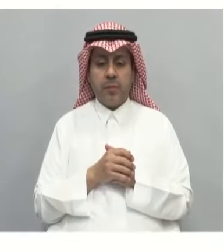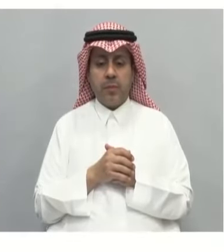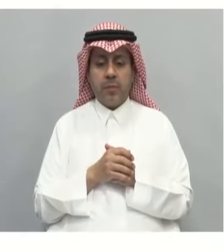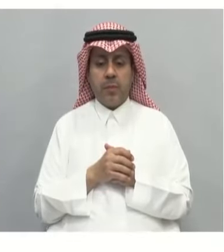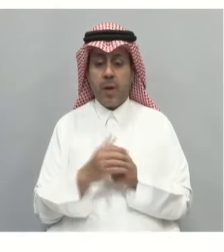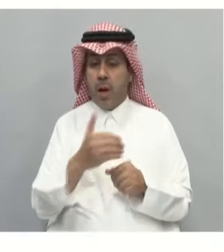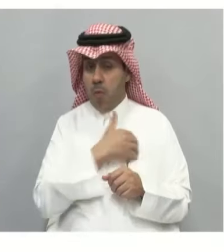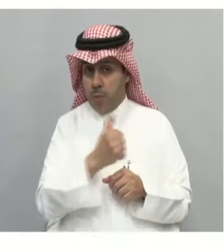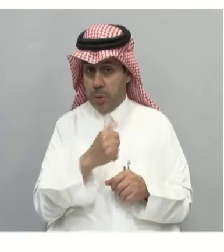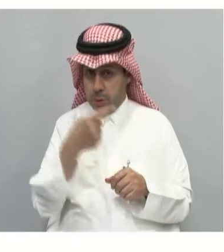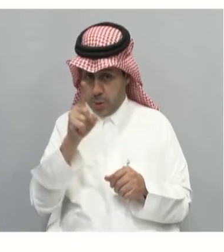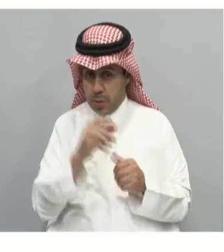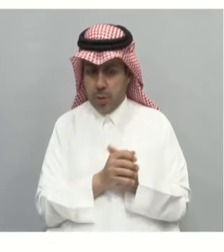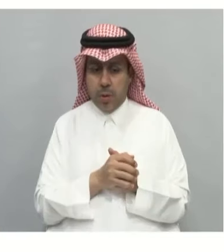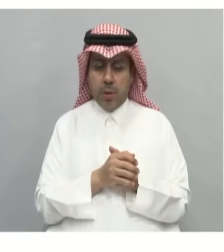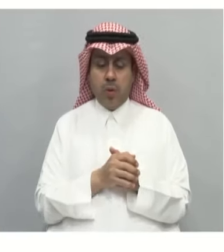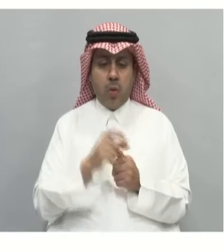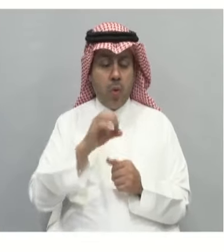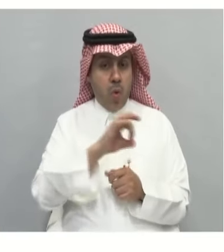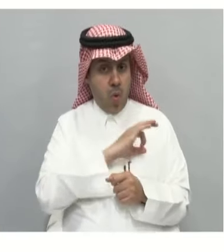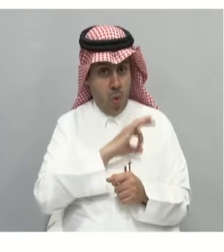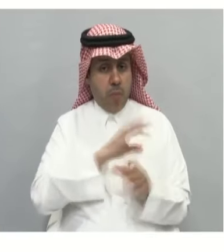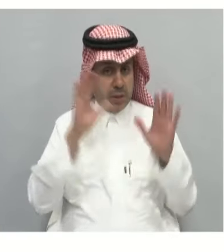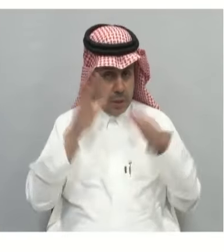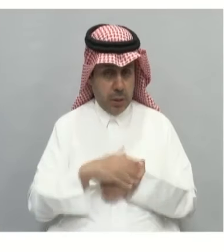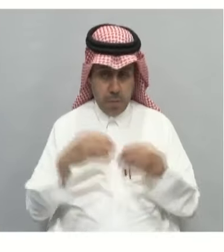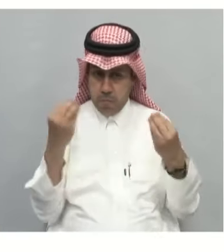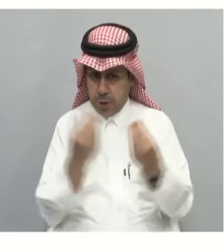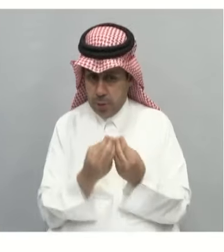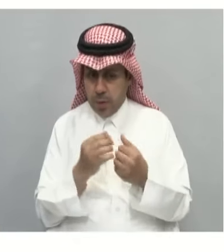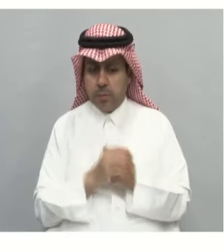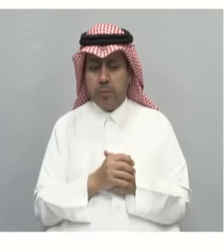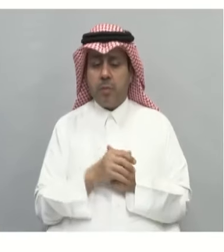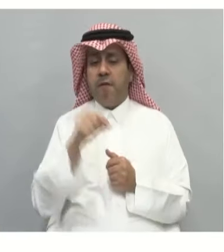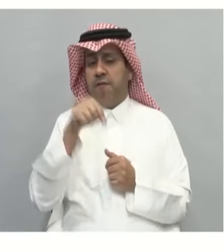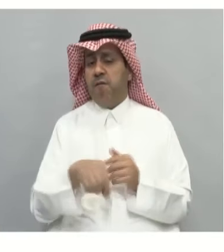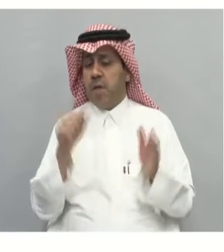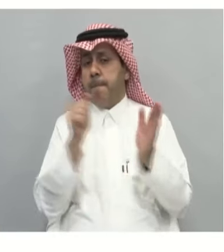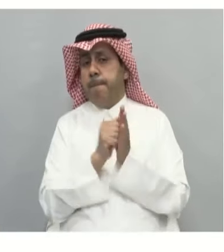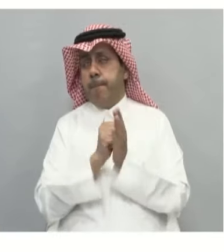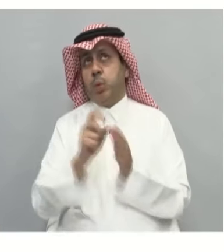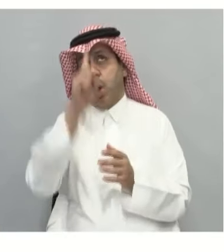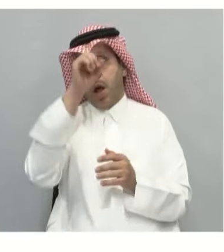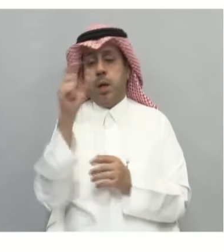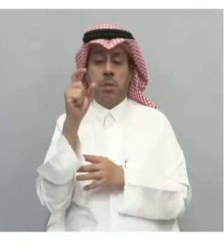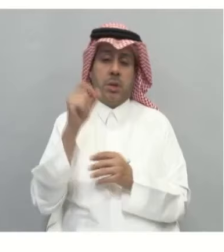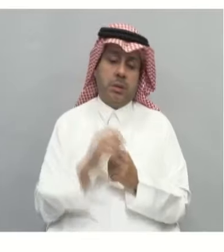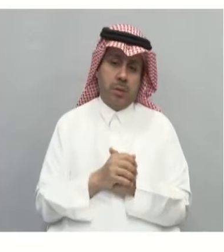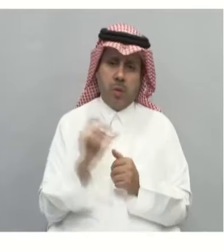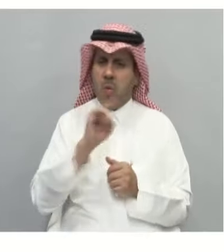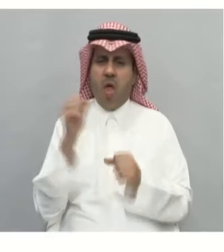كذلكم المؤمن الصادق يحب الصلاه مع الجماعه في بيوت الله تعالى ولا